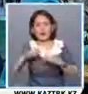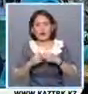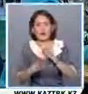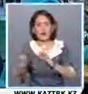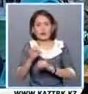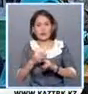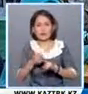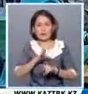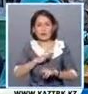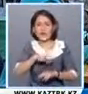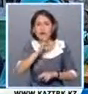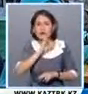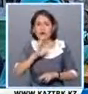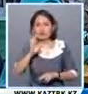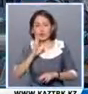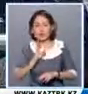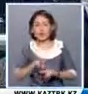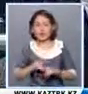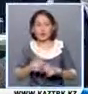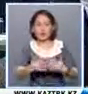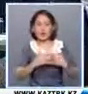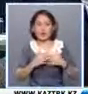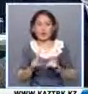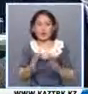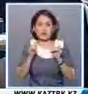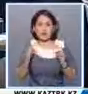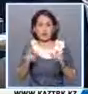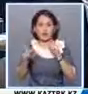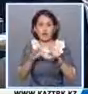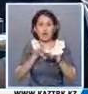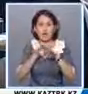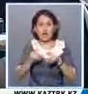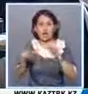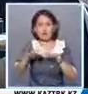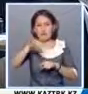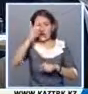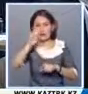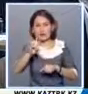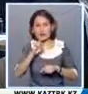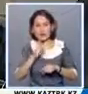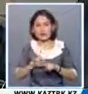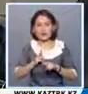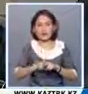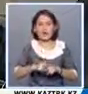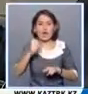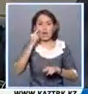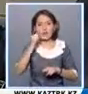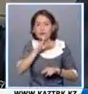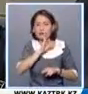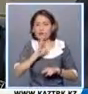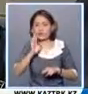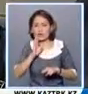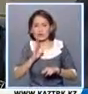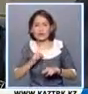заманда қыз-келіншектердің қоғамдағы ролін одан әрі арттыру мақсатында ұйымдастырылды. Жиында еліміздегі гендерлік саясаттың жүзеге асу